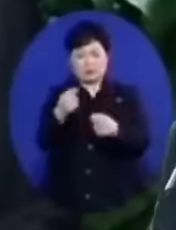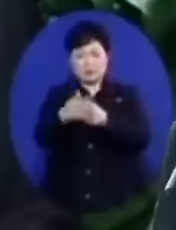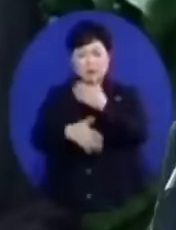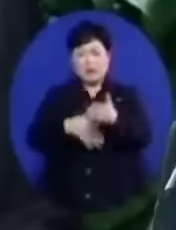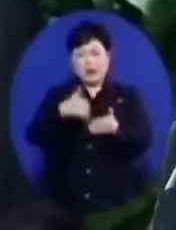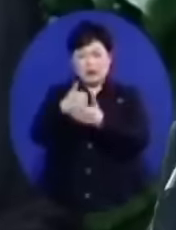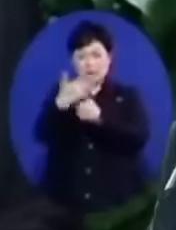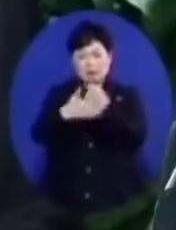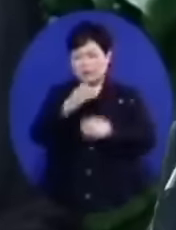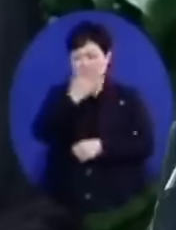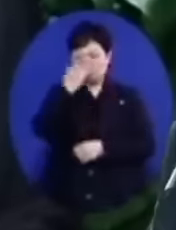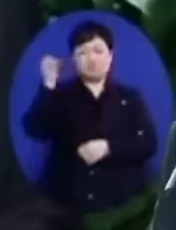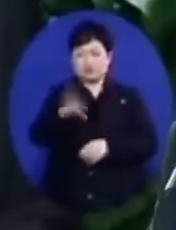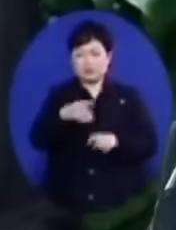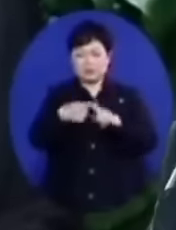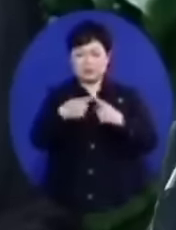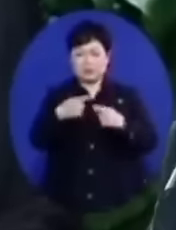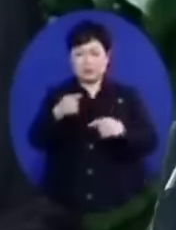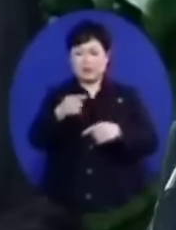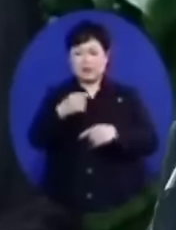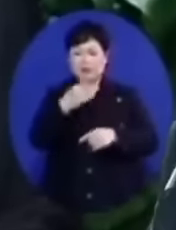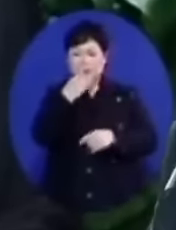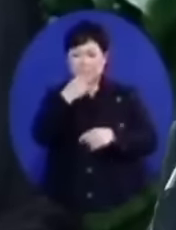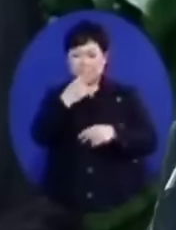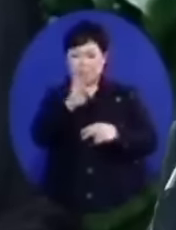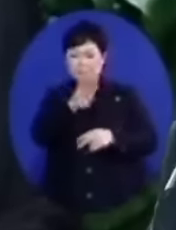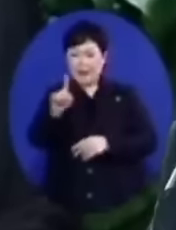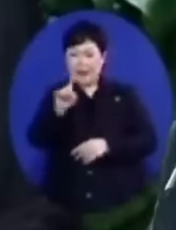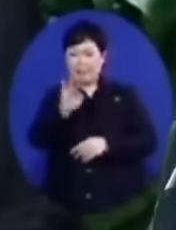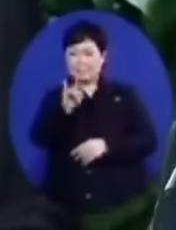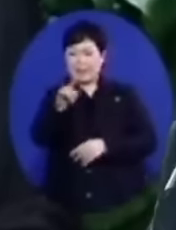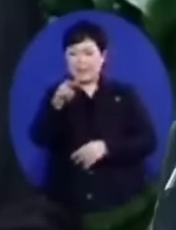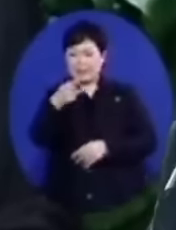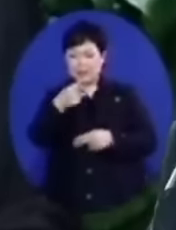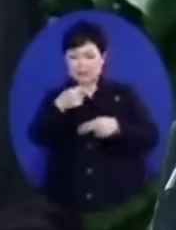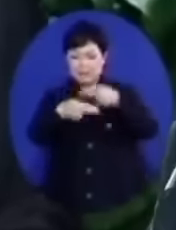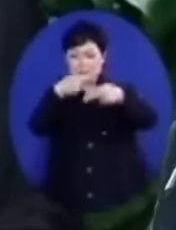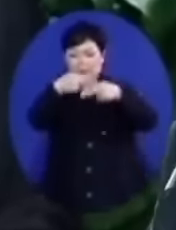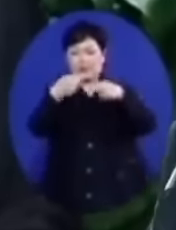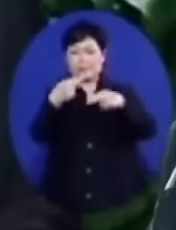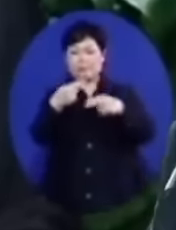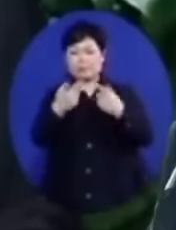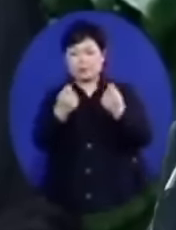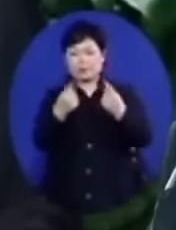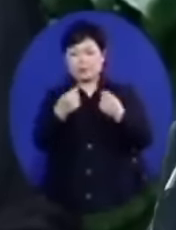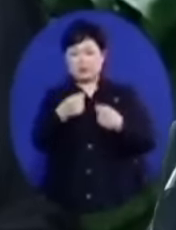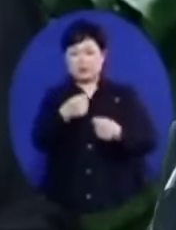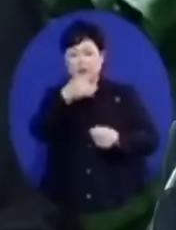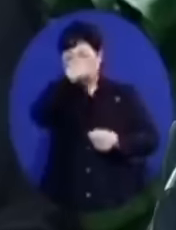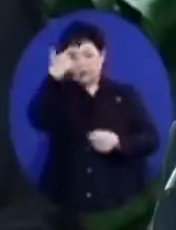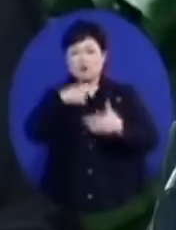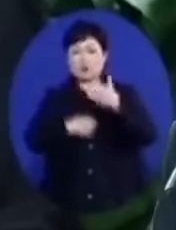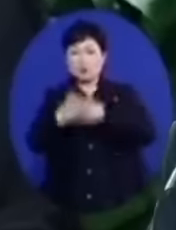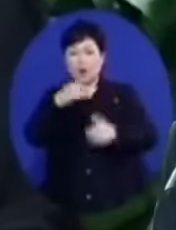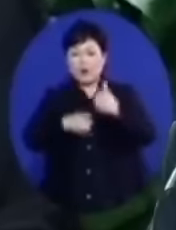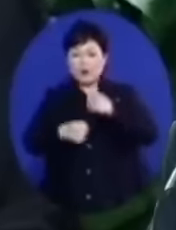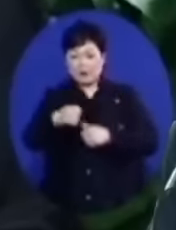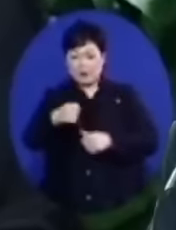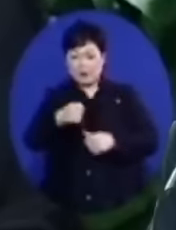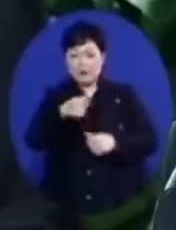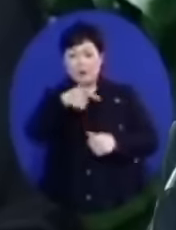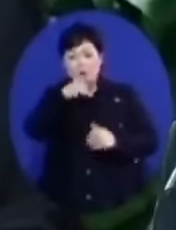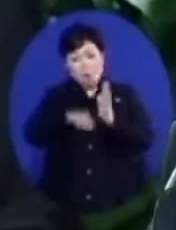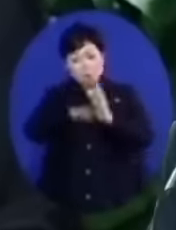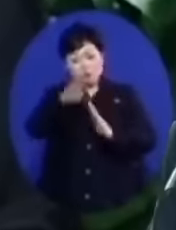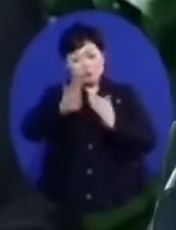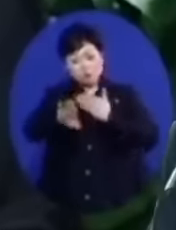분위를 무시하는 것입니다. 바벨탑의 사람들은 바로 그런 사람입니다. 노아의 홍수 이후에 살아남은 사람들이 우리가